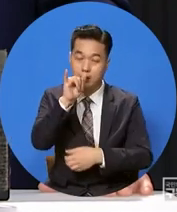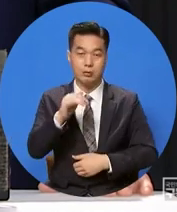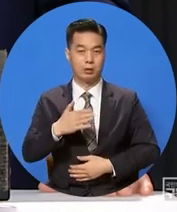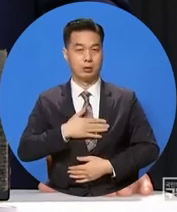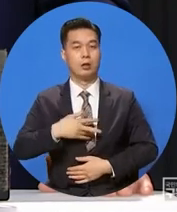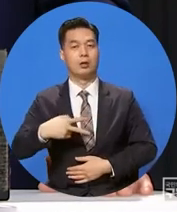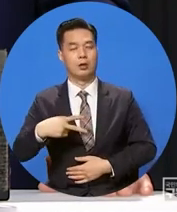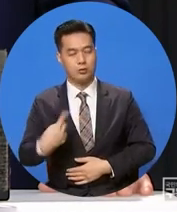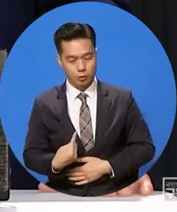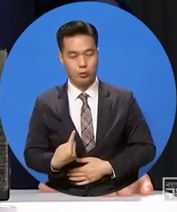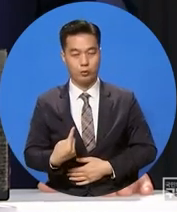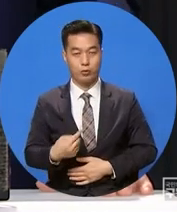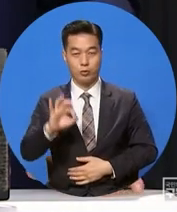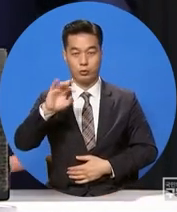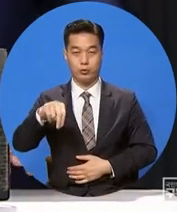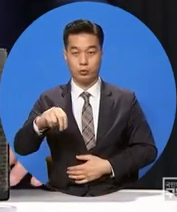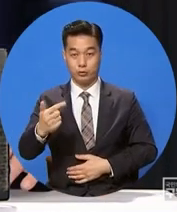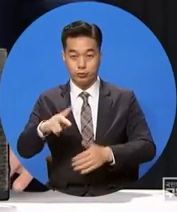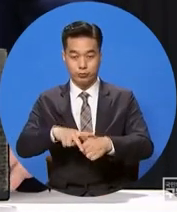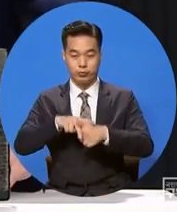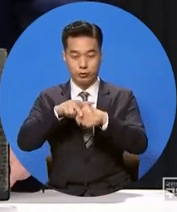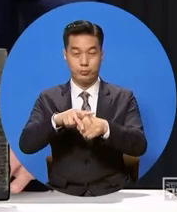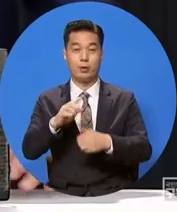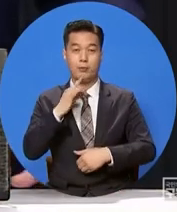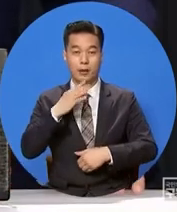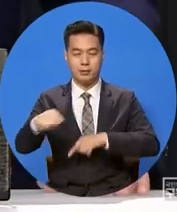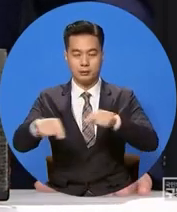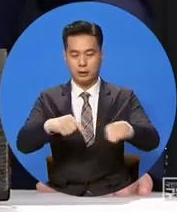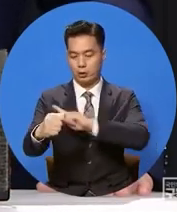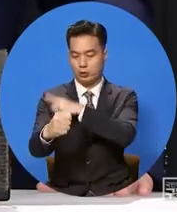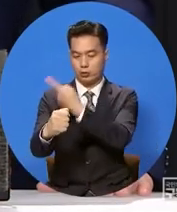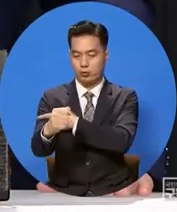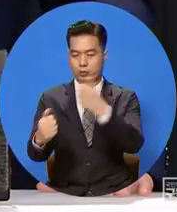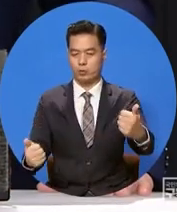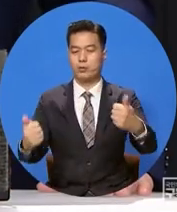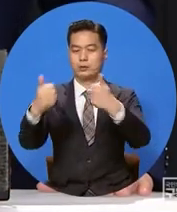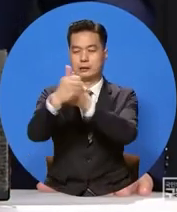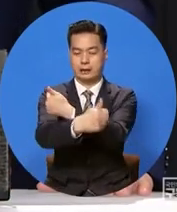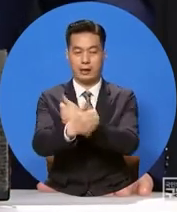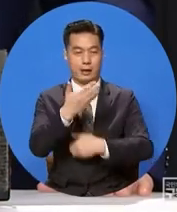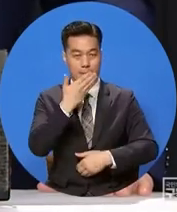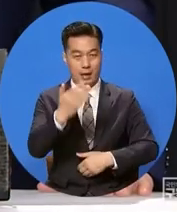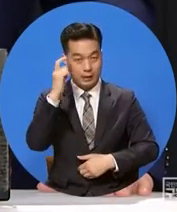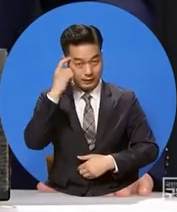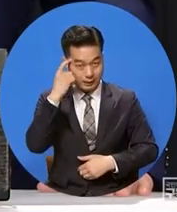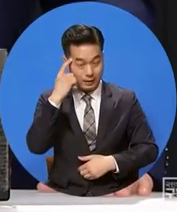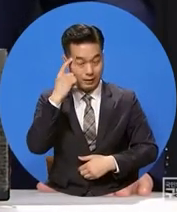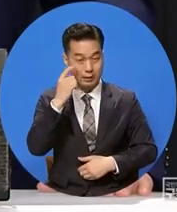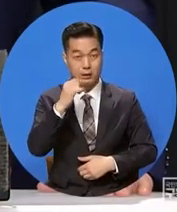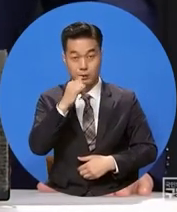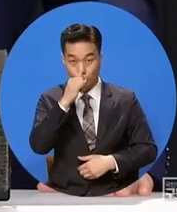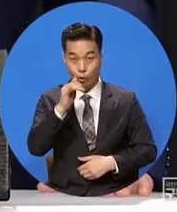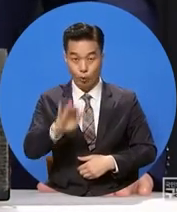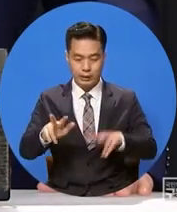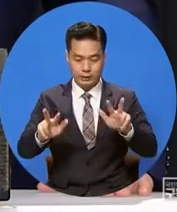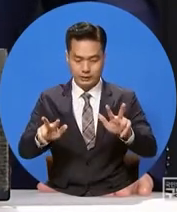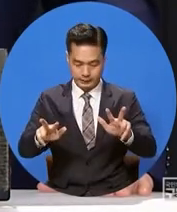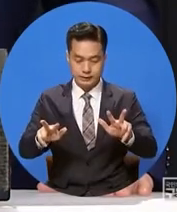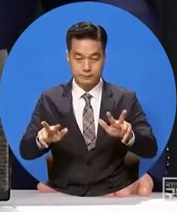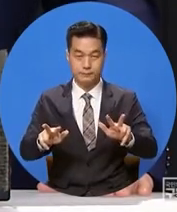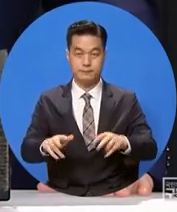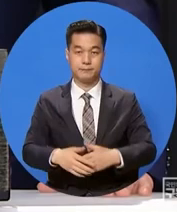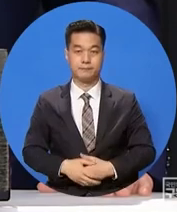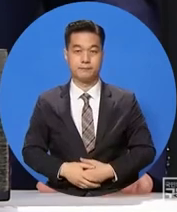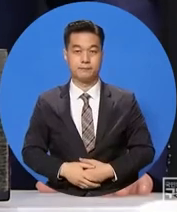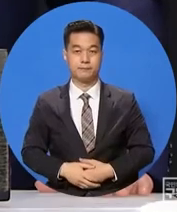저도 윤 후보만이 정권 교체를 할 수 있지 않겠나 그런 생각도 했고. 에이 그런 생각 안 하신 것 같은데. 지금 와서는 처음부터